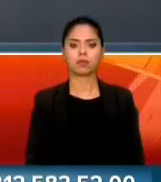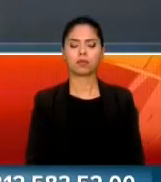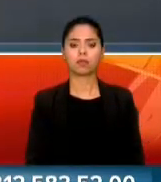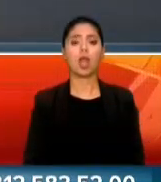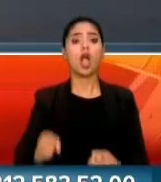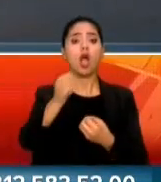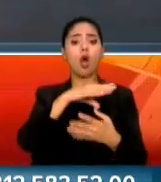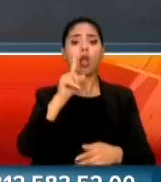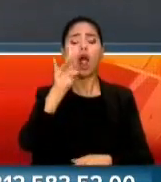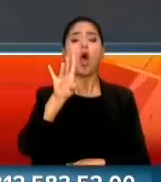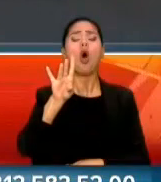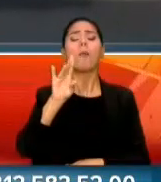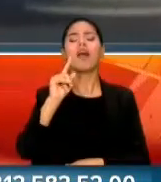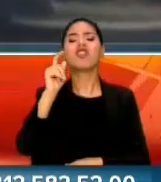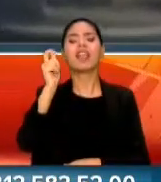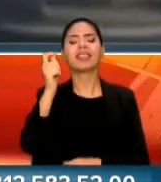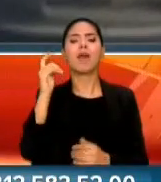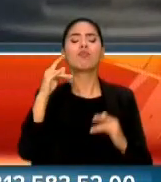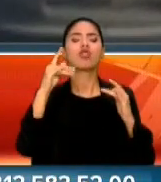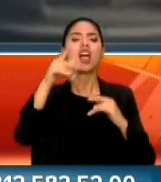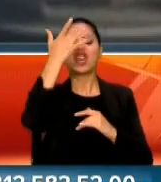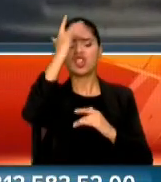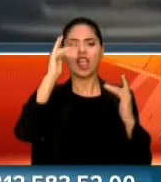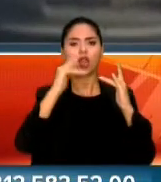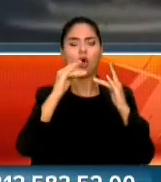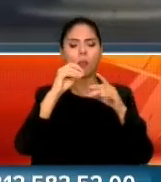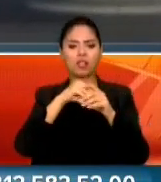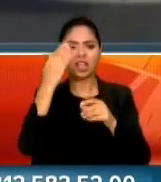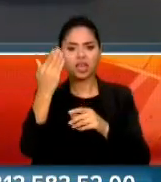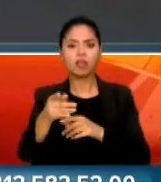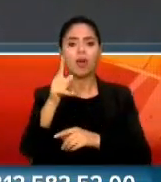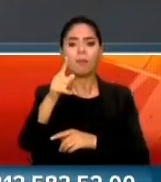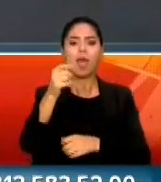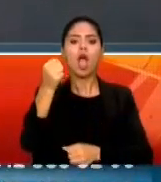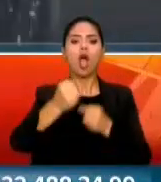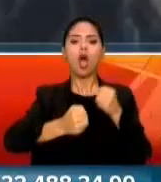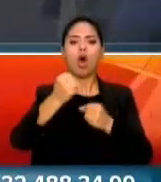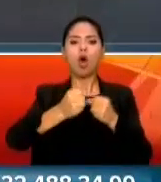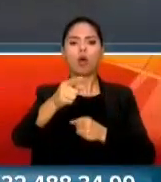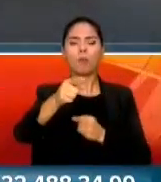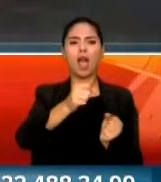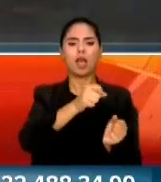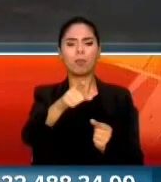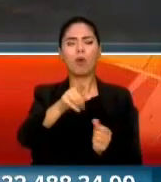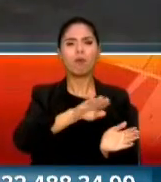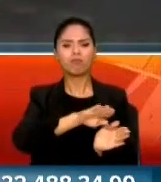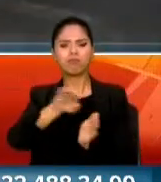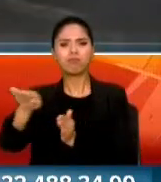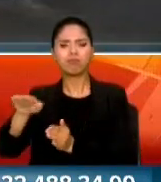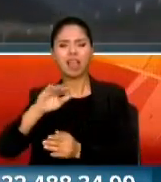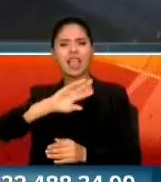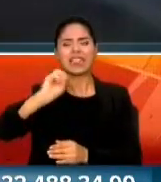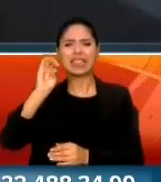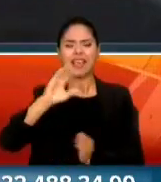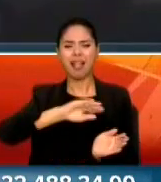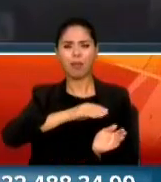Olay 15 Temmuz Şehitler Köprüsü'nde yaşandı. Bir otomobil sürücüsü sinyal verip şerit değiştirmek istedi. Ancak arkasından süratle